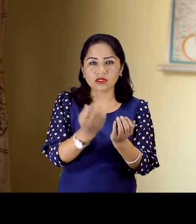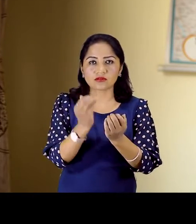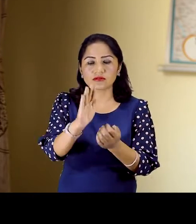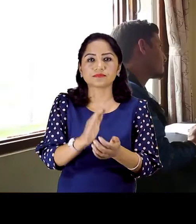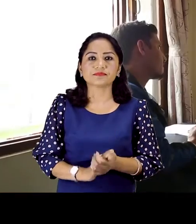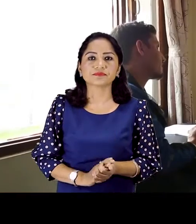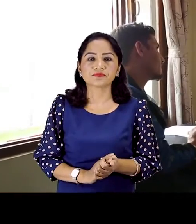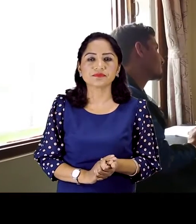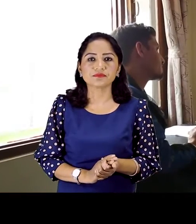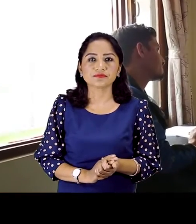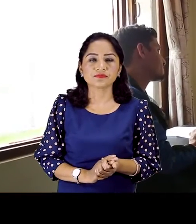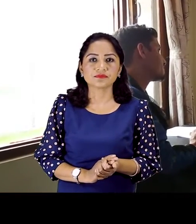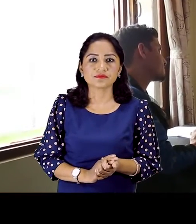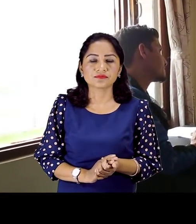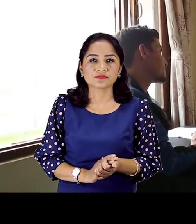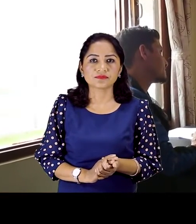गराया का क्यों।